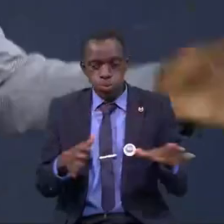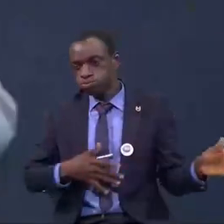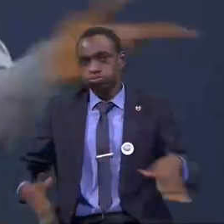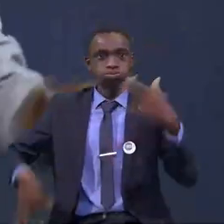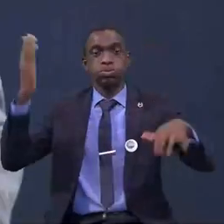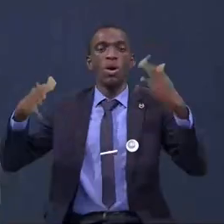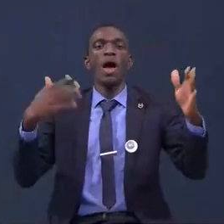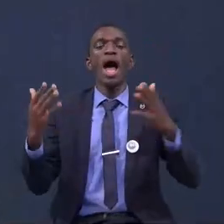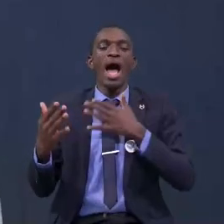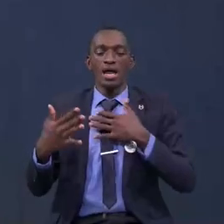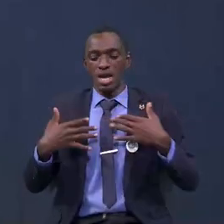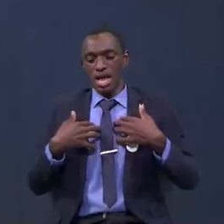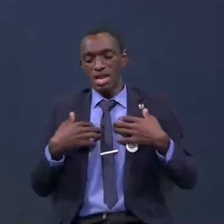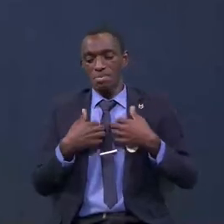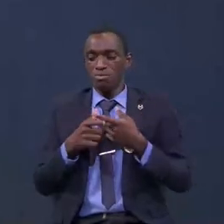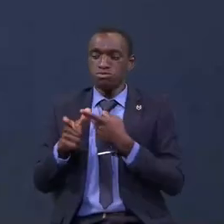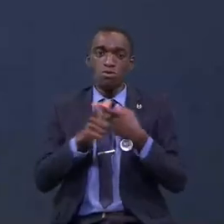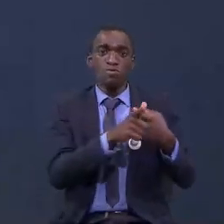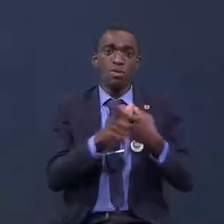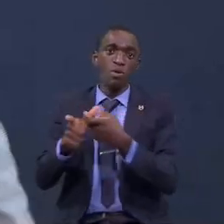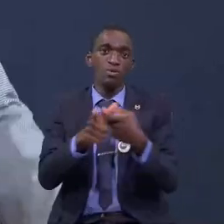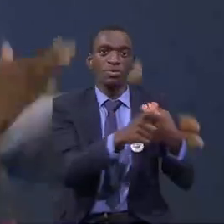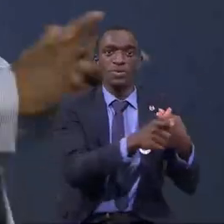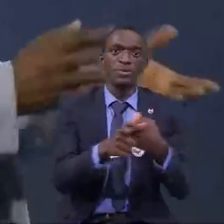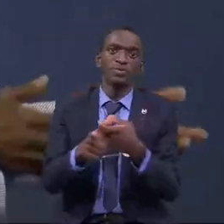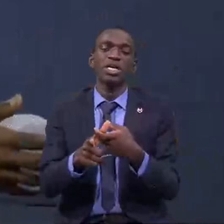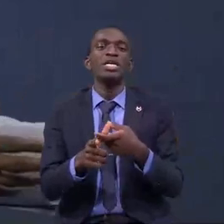orageuse, les animaux peuvent courir ici et là.